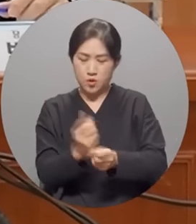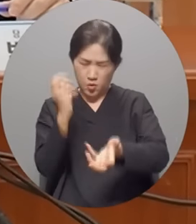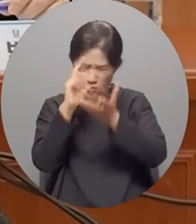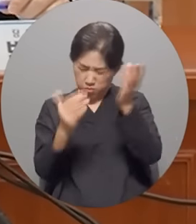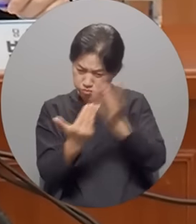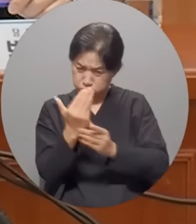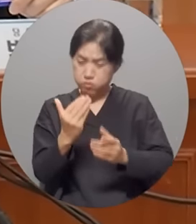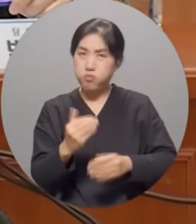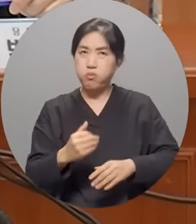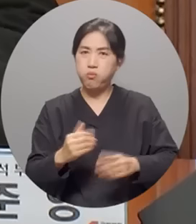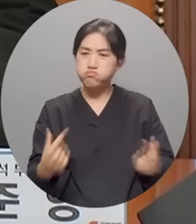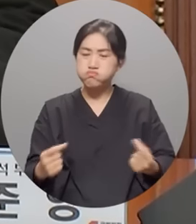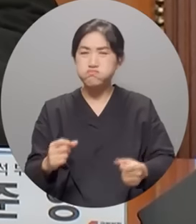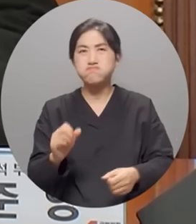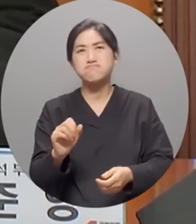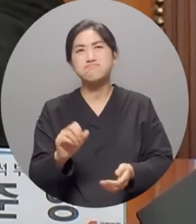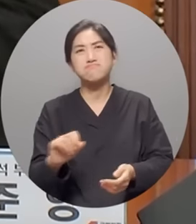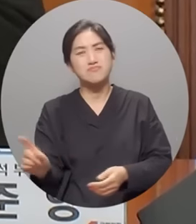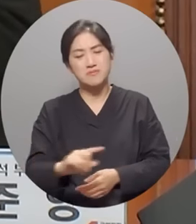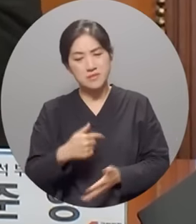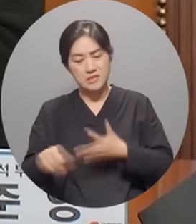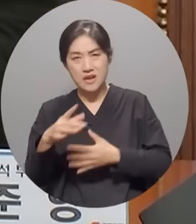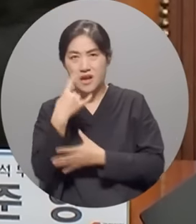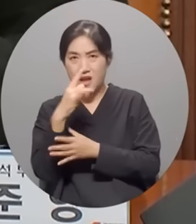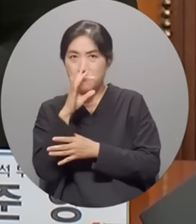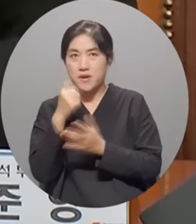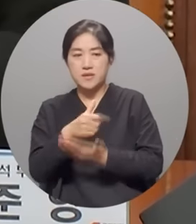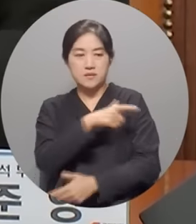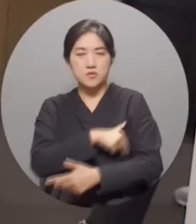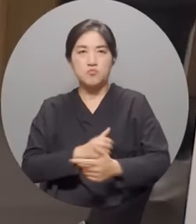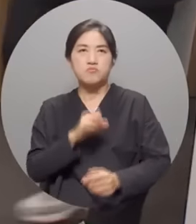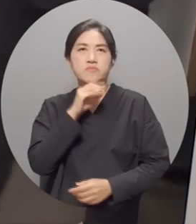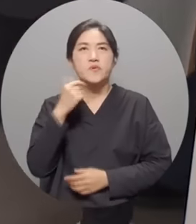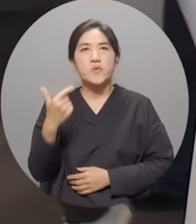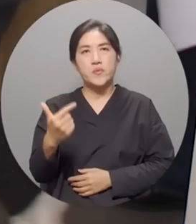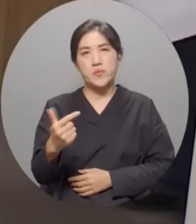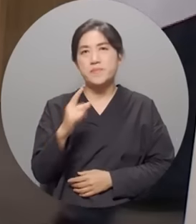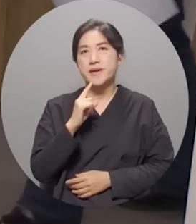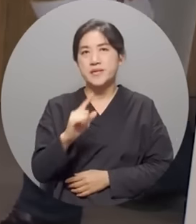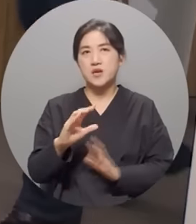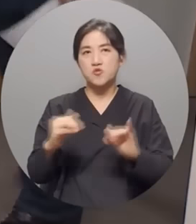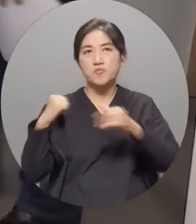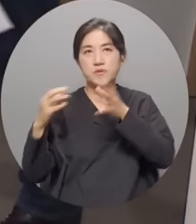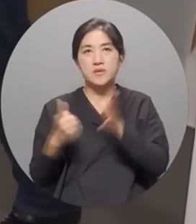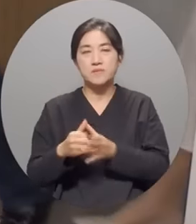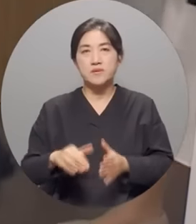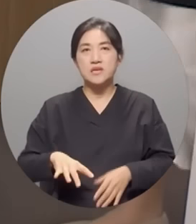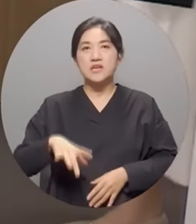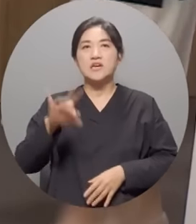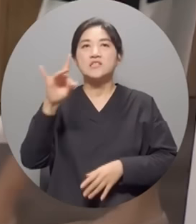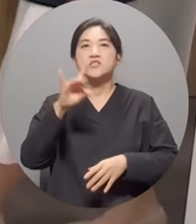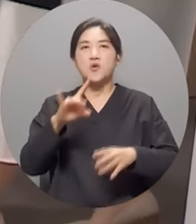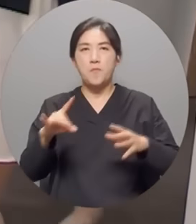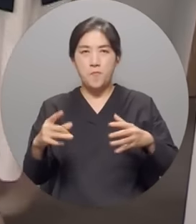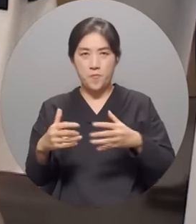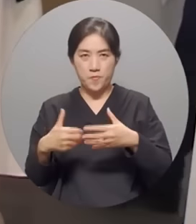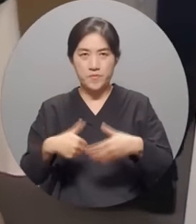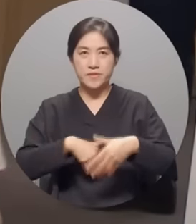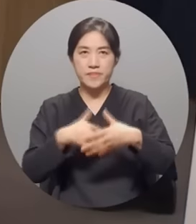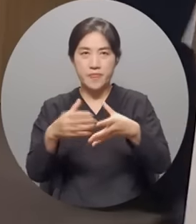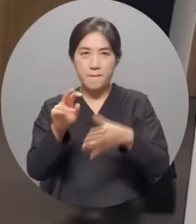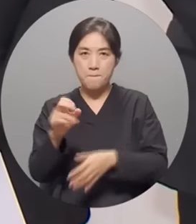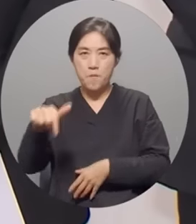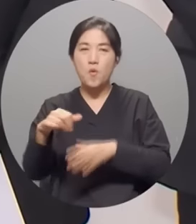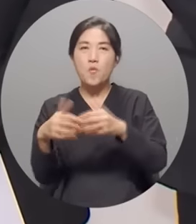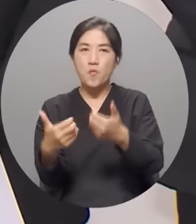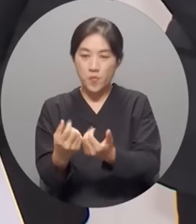이해하기 힘들다며 지도부 내 불만이 크다고도 전했습니다. 국민의힘 천목회는 박민수 차관과 토론회를 열려